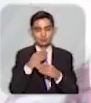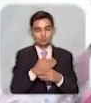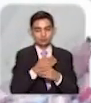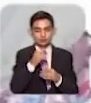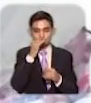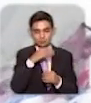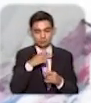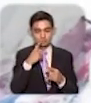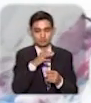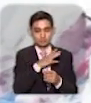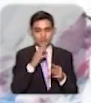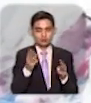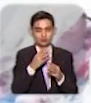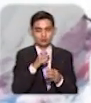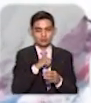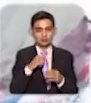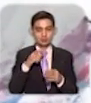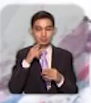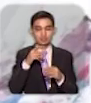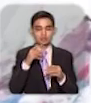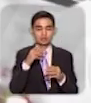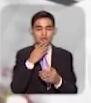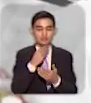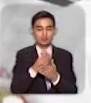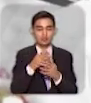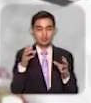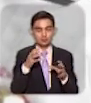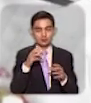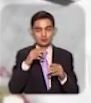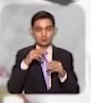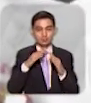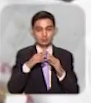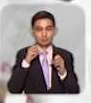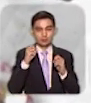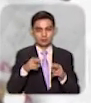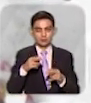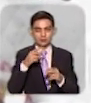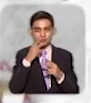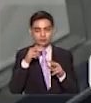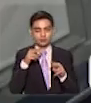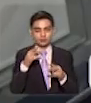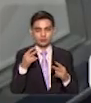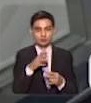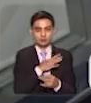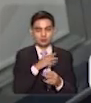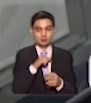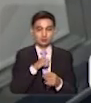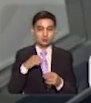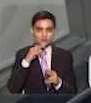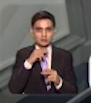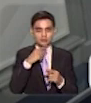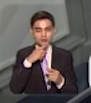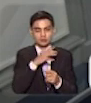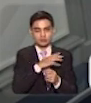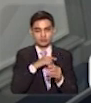Өйткені тілсіз жау табиғи апаттан емес, өрт қауіпсіздігін сақтамағандықтан шыққан. Қазір биліктегілер өртенген үйді қалпына келтіру мен әулетке